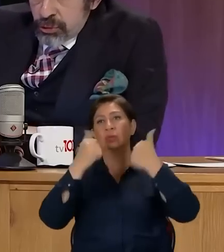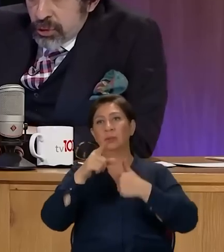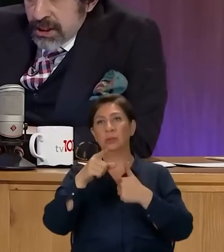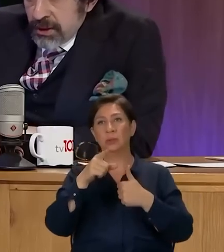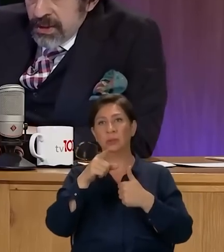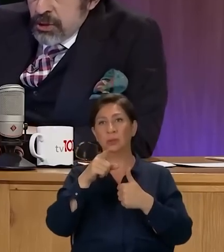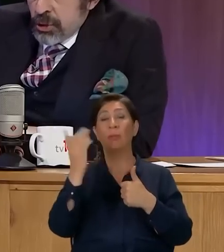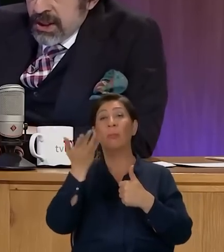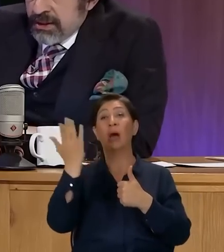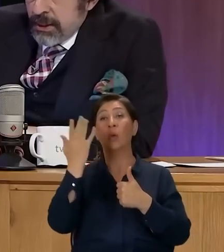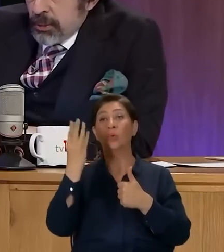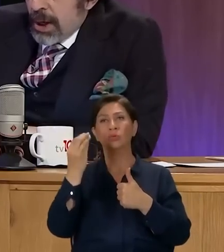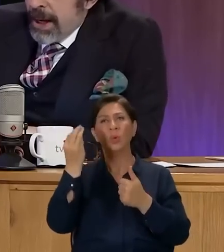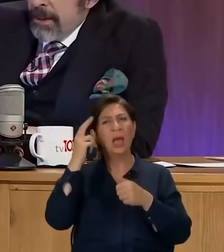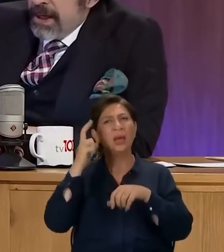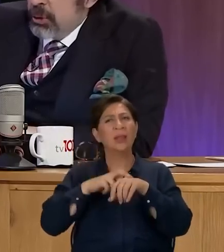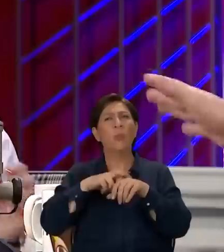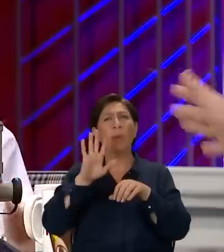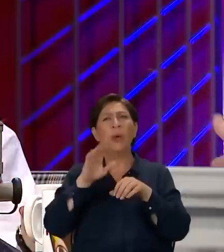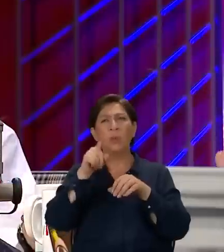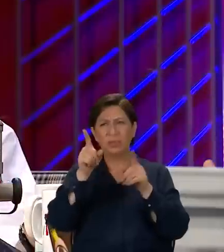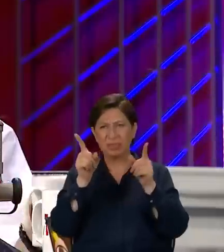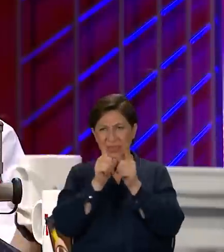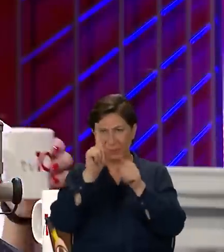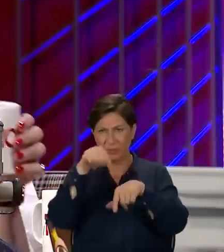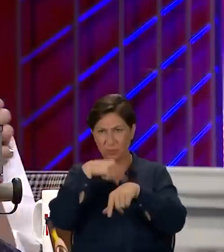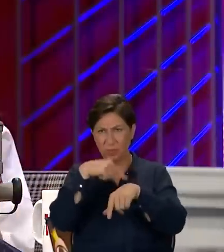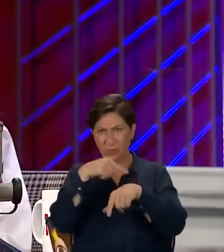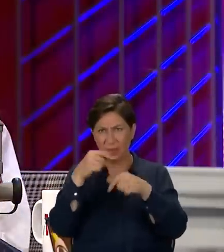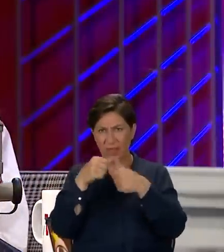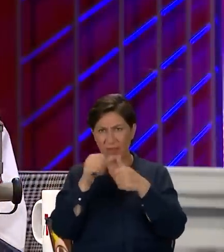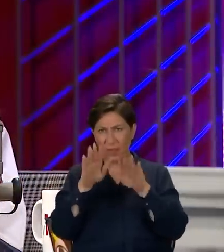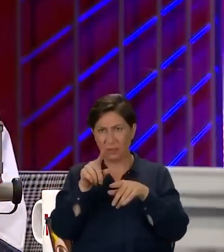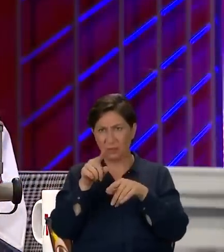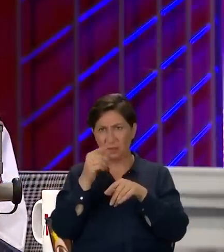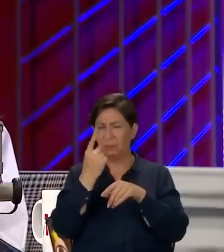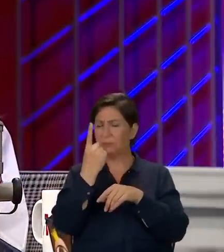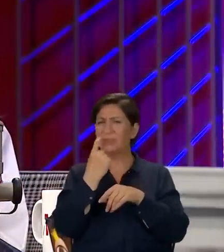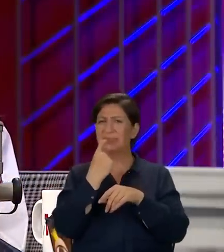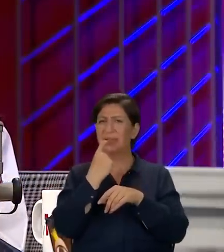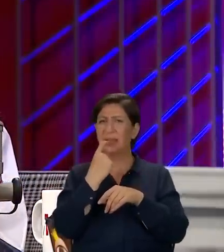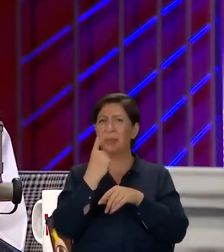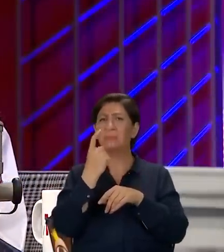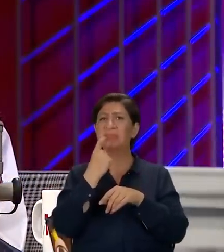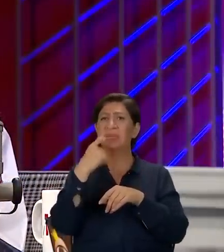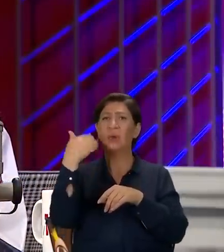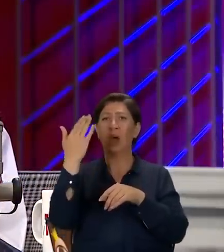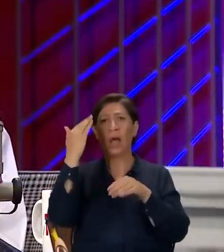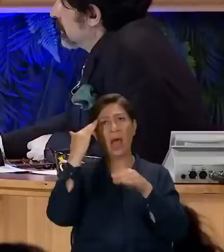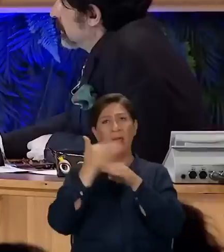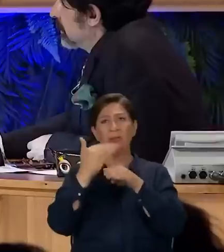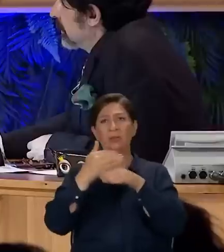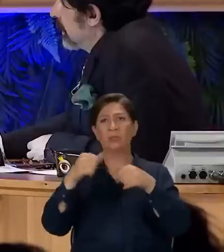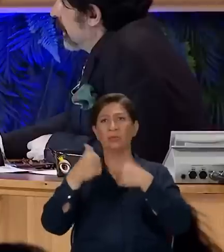Bayağı oldu. Çok iyi hatırlamıyorum ama peki bu kısa süren bir evlilikti galiba? bir sene. Çünkü bir seneden sonra anlaşmalı